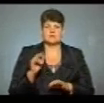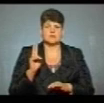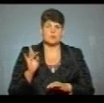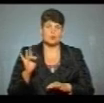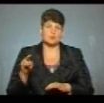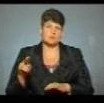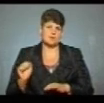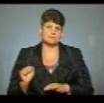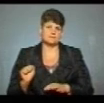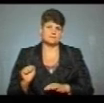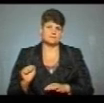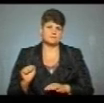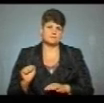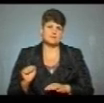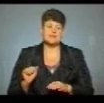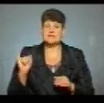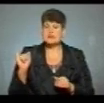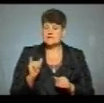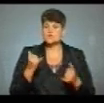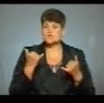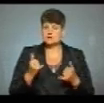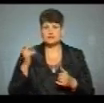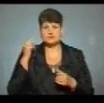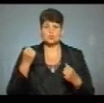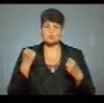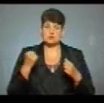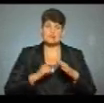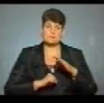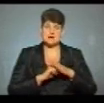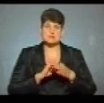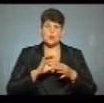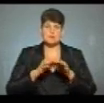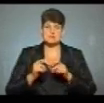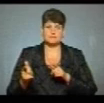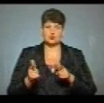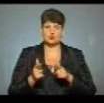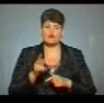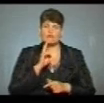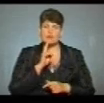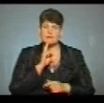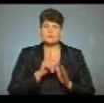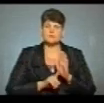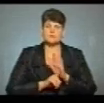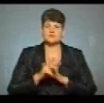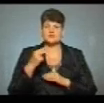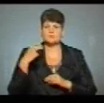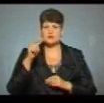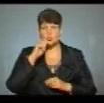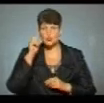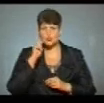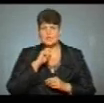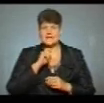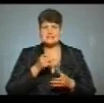Крупа. І сьогодні на навчально-спортивній базі олімпійської підготовки в Кременці стартував чемпіонат України